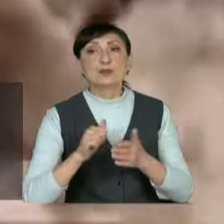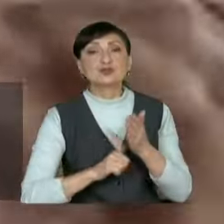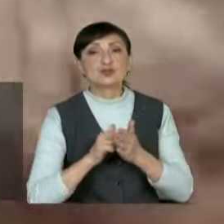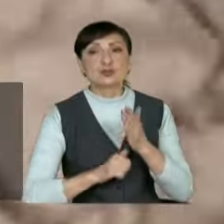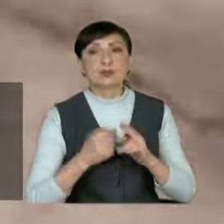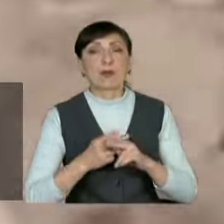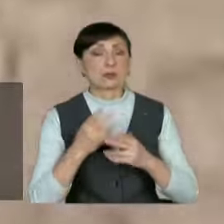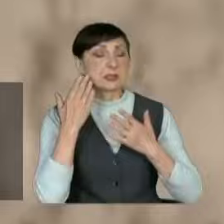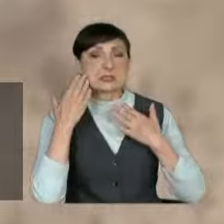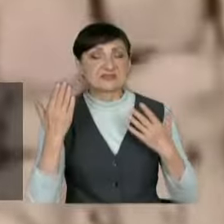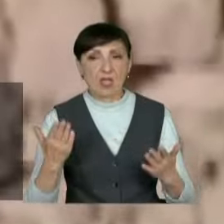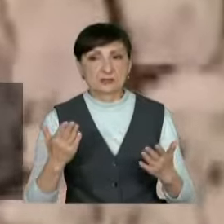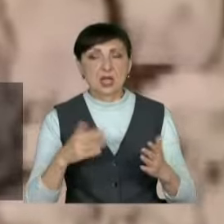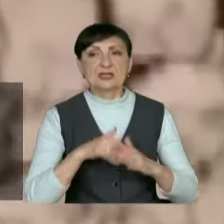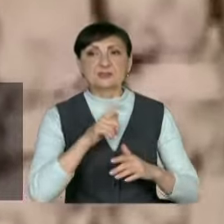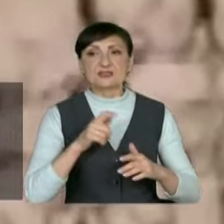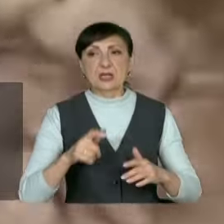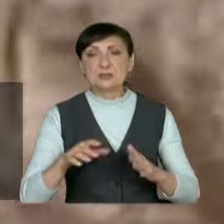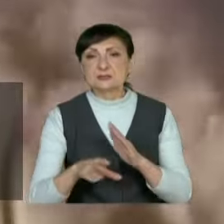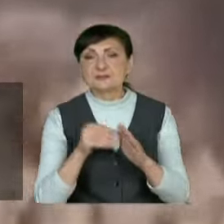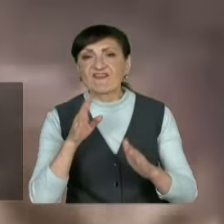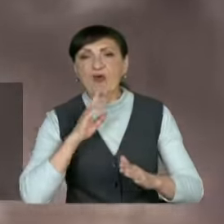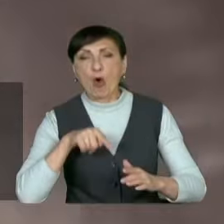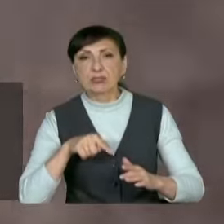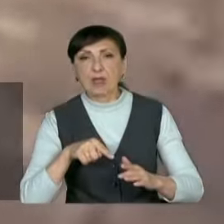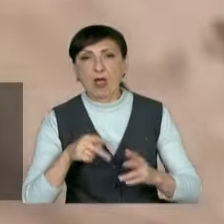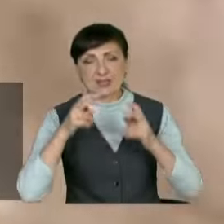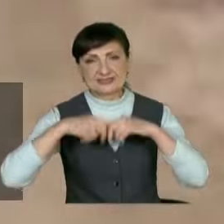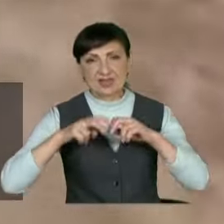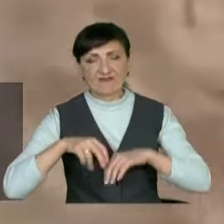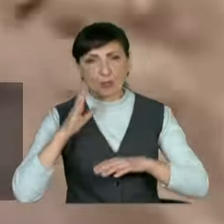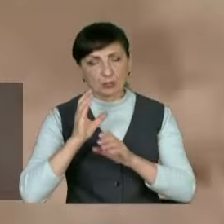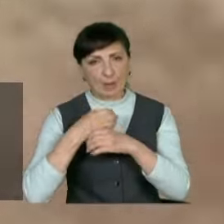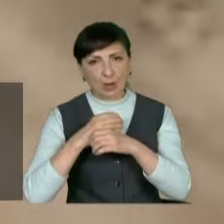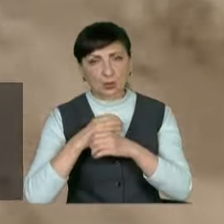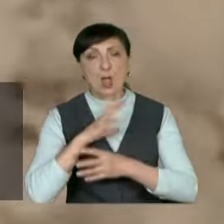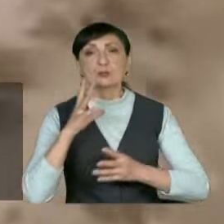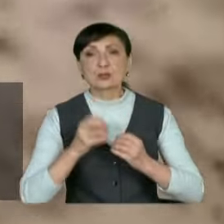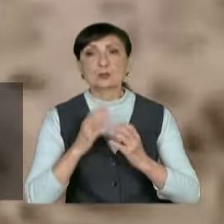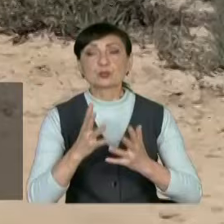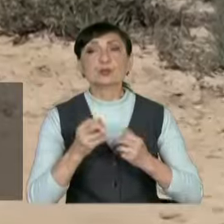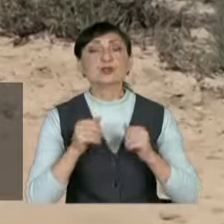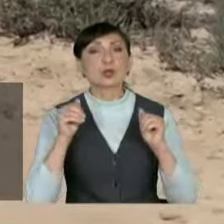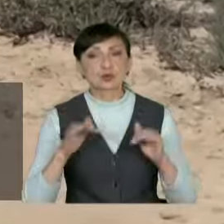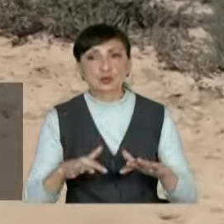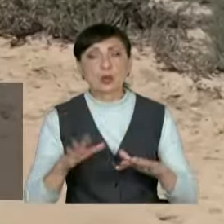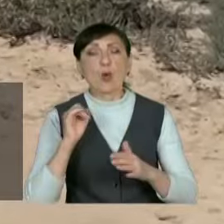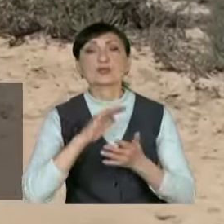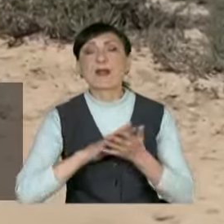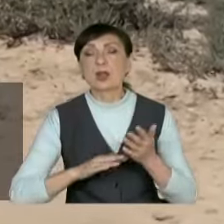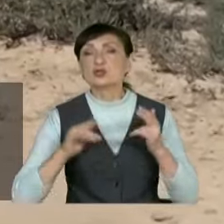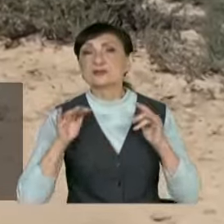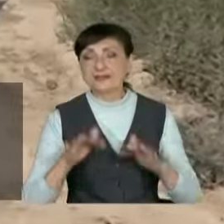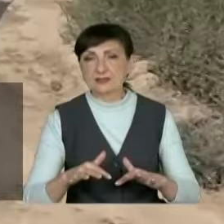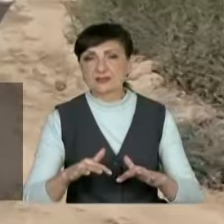гибели остается неизвестной. Специалисты отобрали пробы воды для проведения исследований. По их результатам будет принято решение о дальнейших